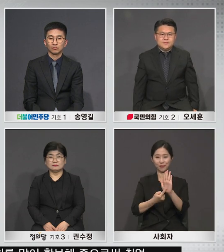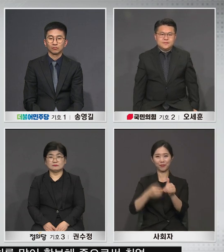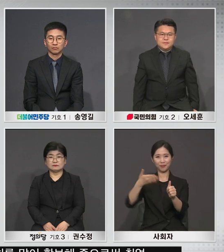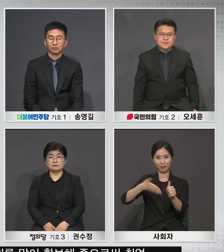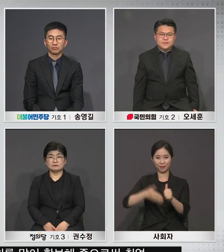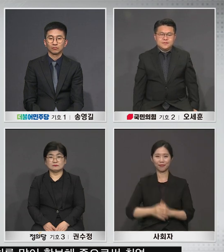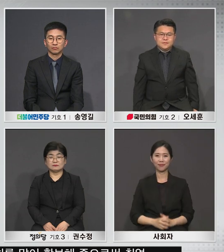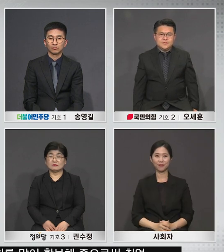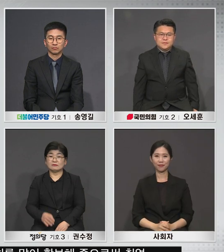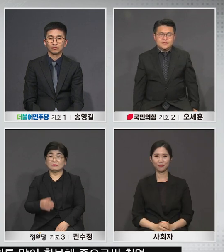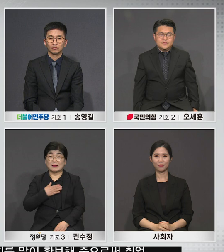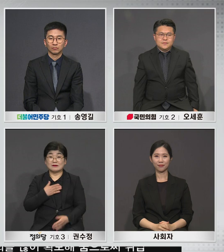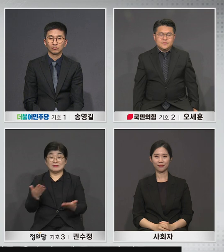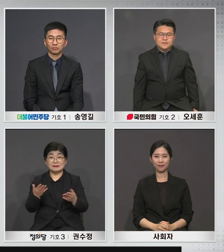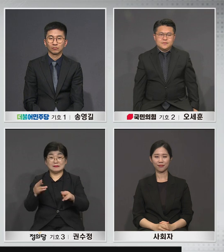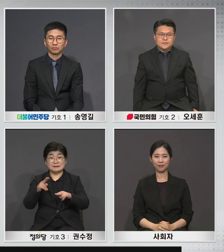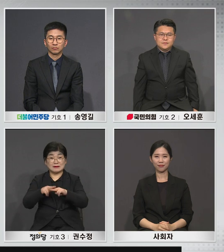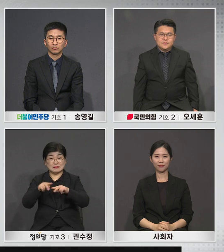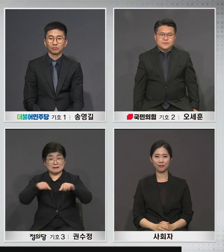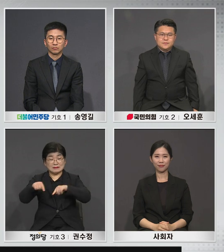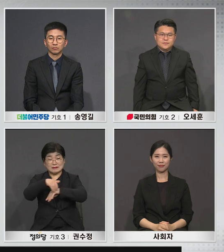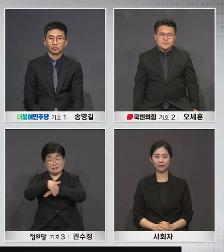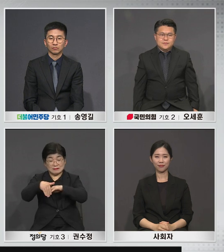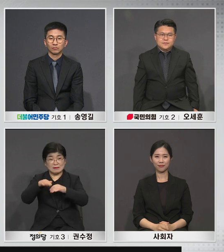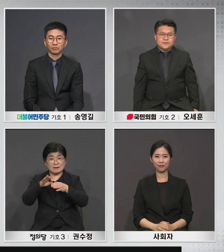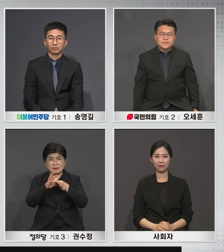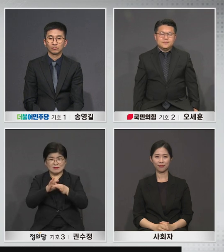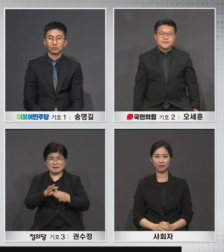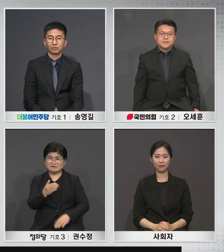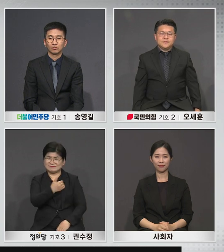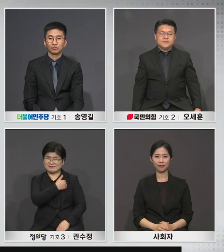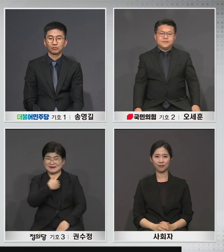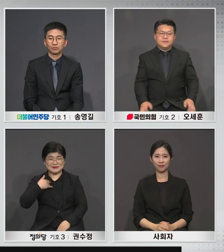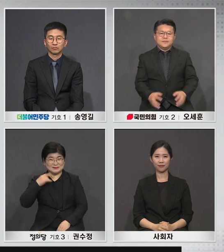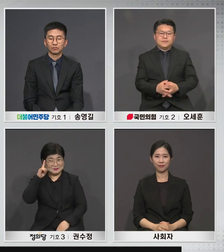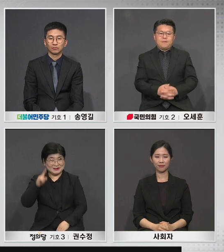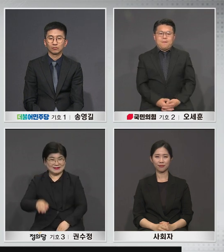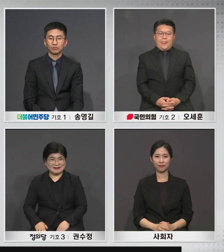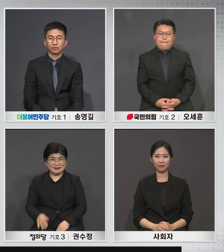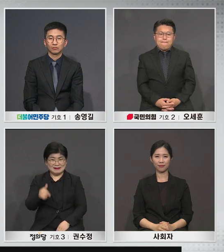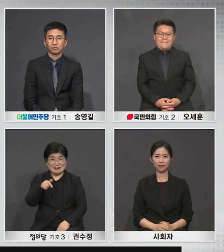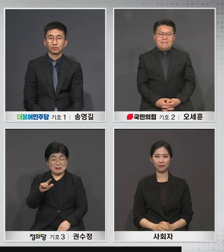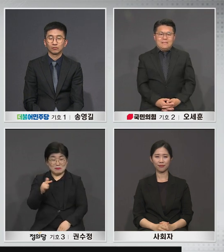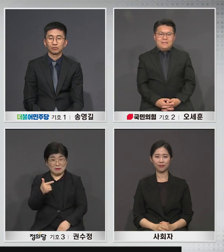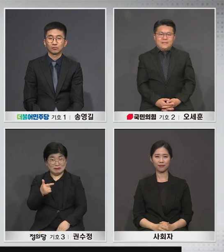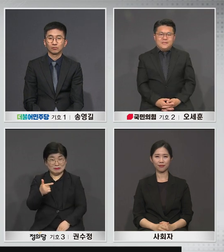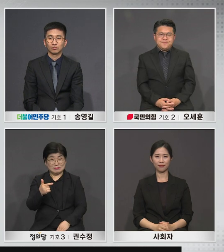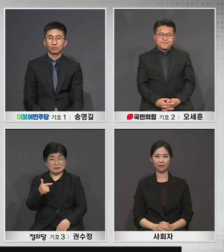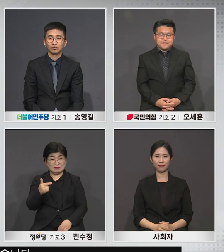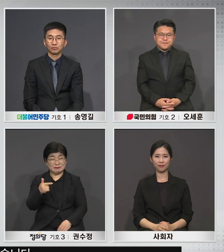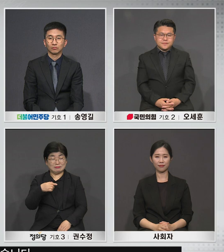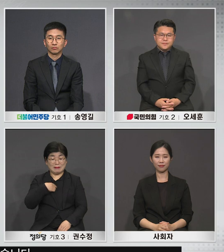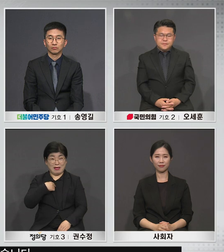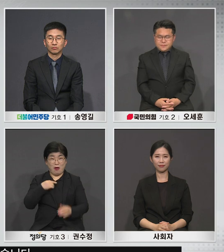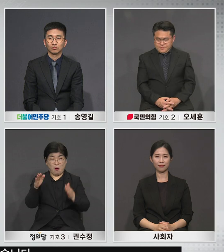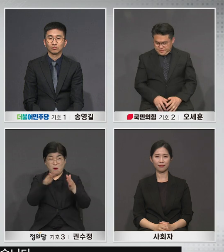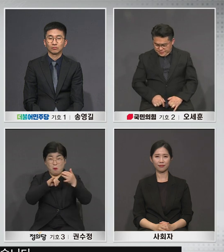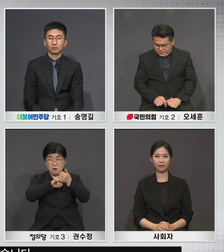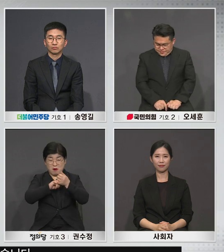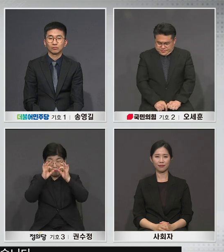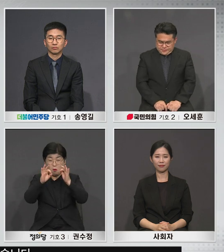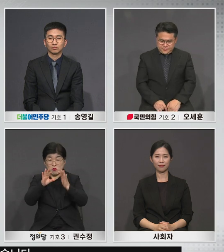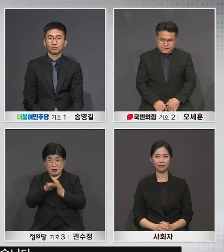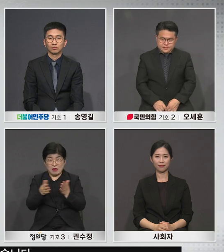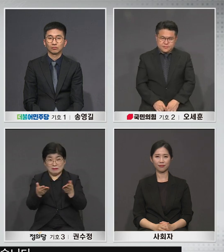저는 일자리 정책과 관련해서 누구보다도 자신 있게 준비되어 있습니다. 권수정의 주요 공약 중의 하나를 보시면 서울형 일자리 보장제를